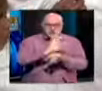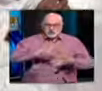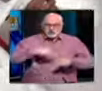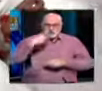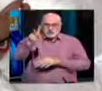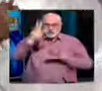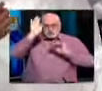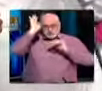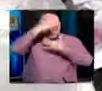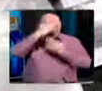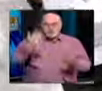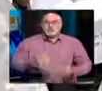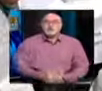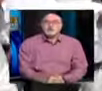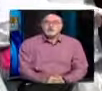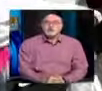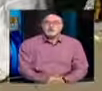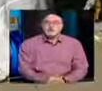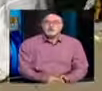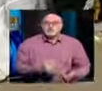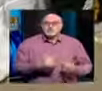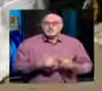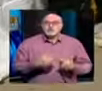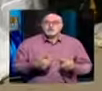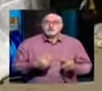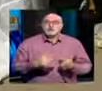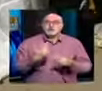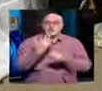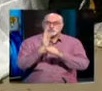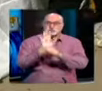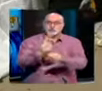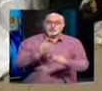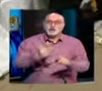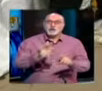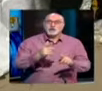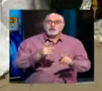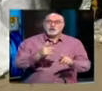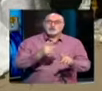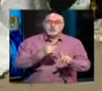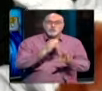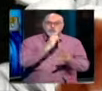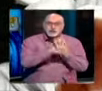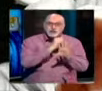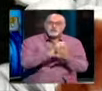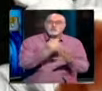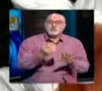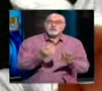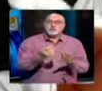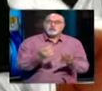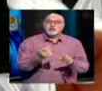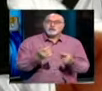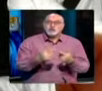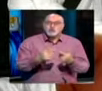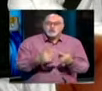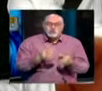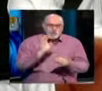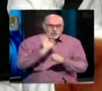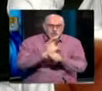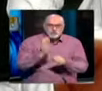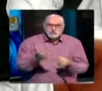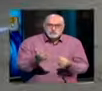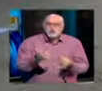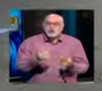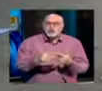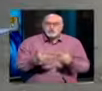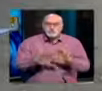بأكملها، وباتوا يلبسون أكفانهم للتعبير عن المذابح التي اقترفها الاحتلال ويمكن أن تقترف أيضا في أي